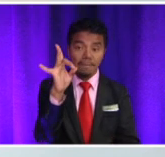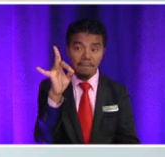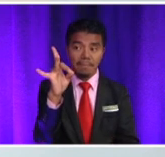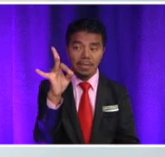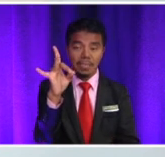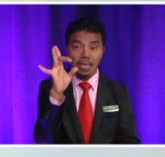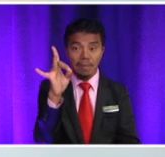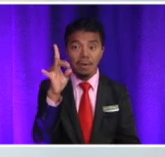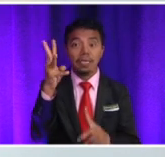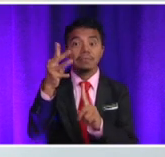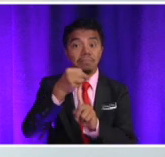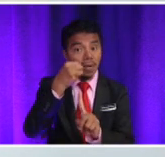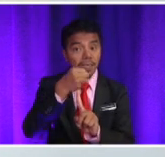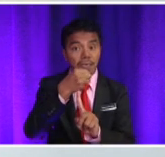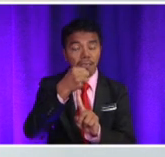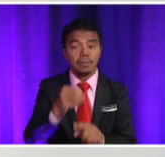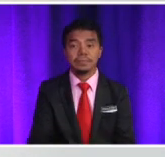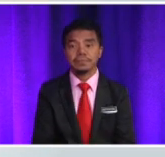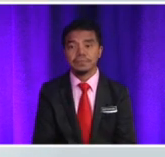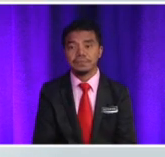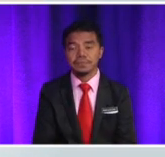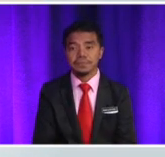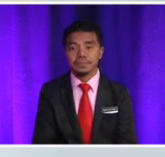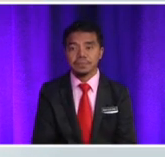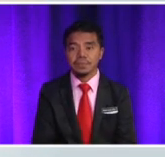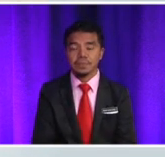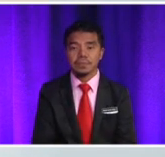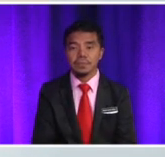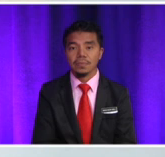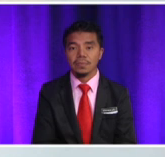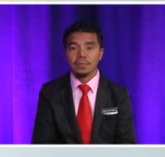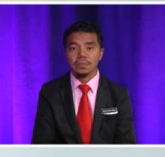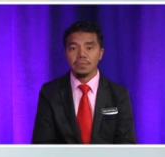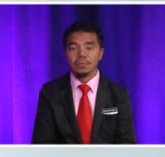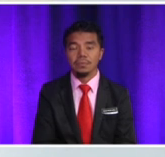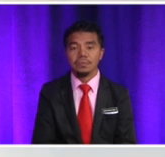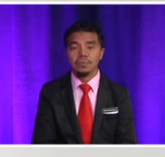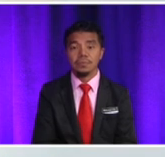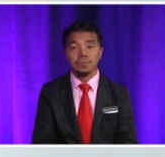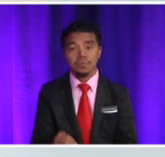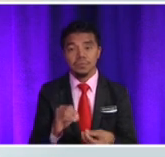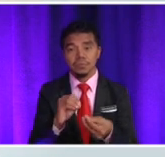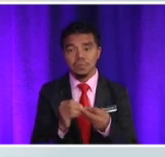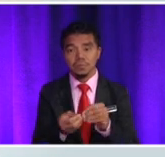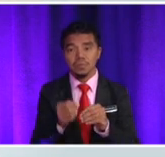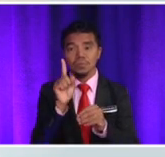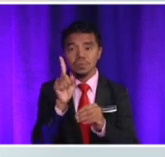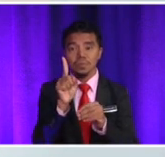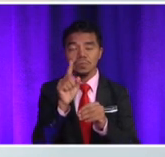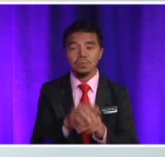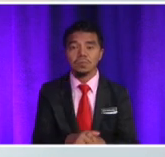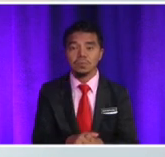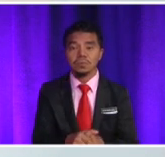kan kepada anda semua so daripada sini yang pertama sekali soalnya ini berkaitan dengan soal